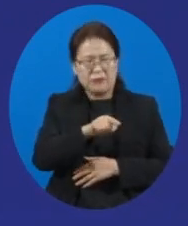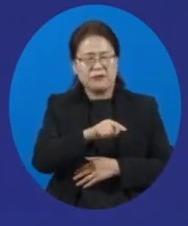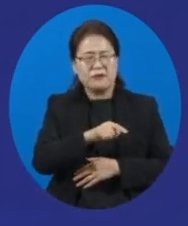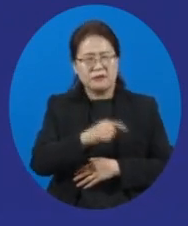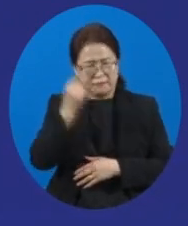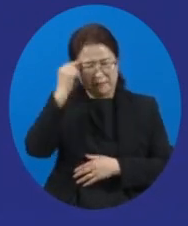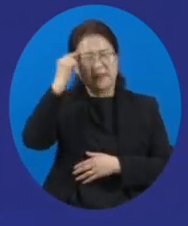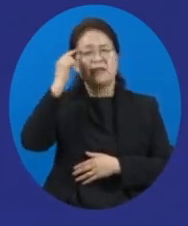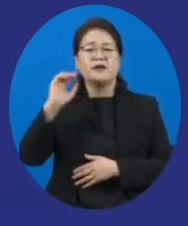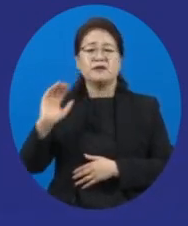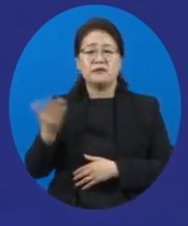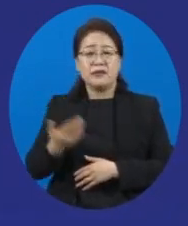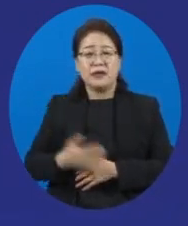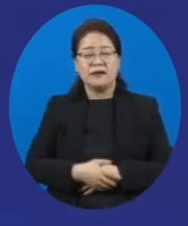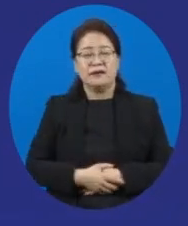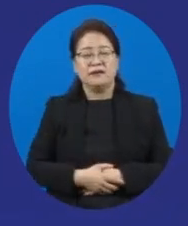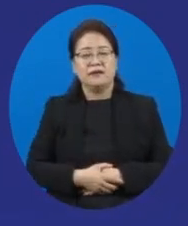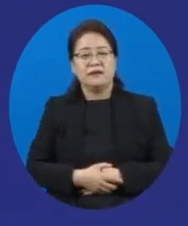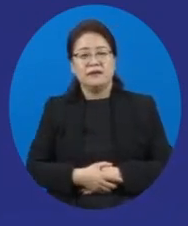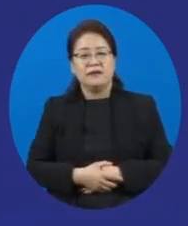됩니다.